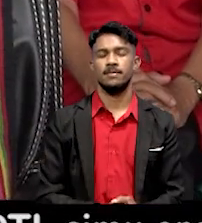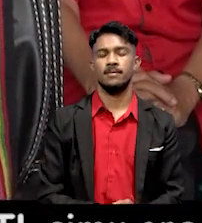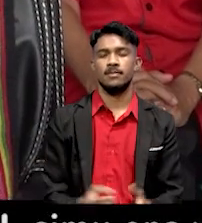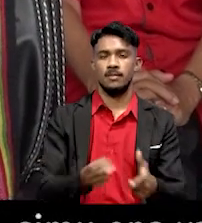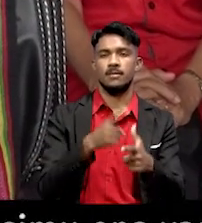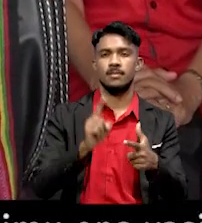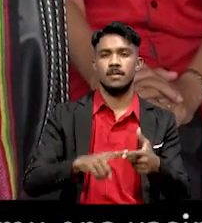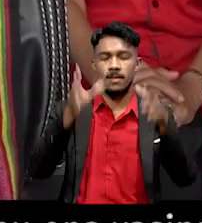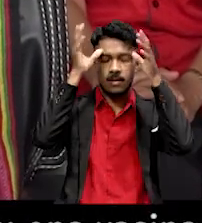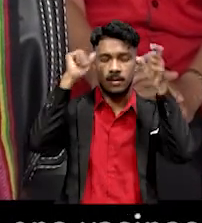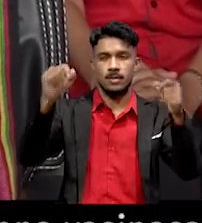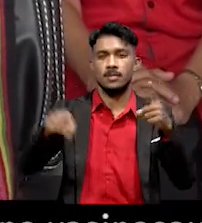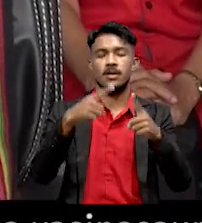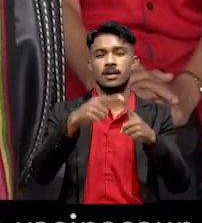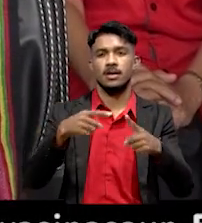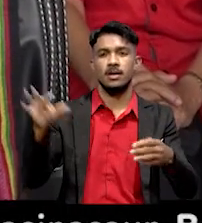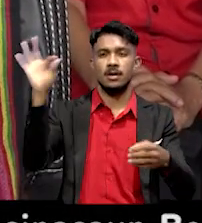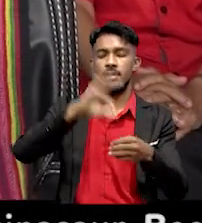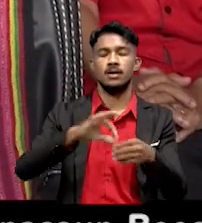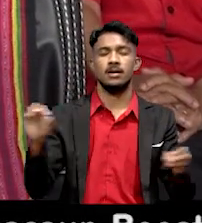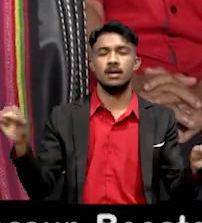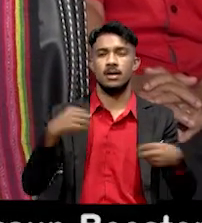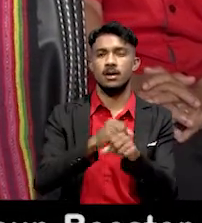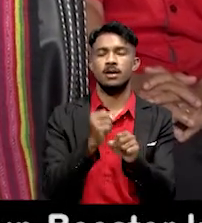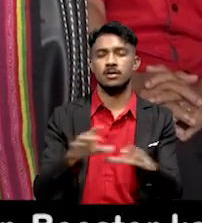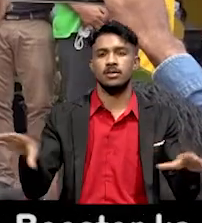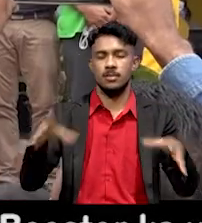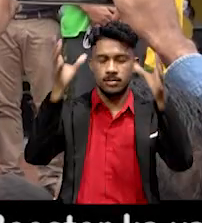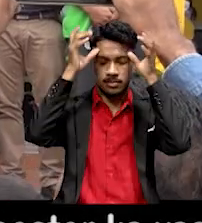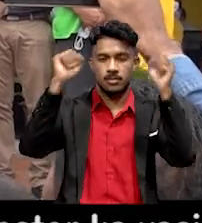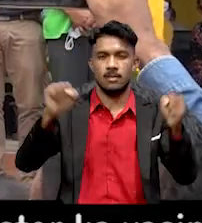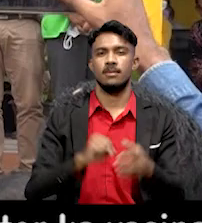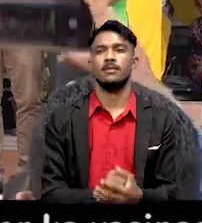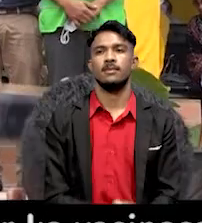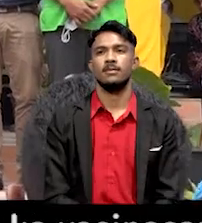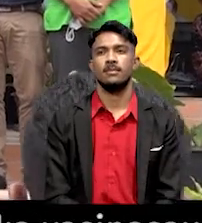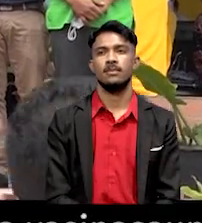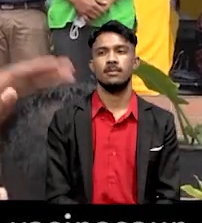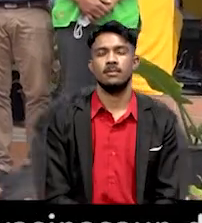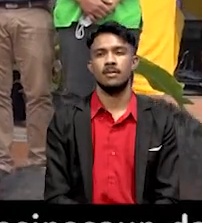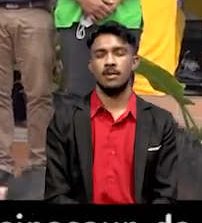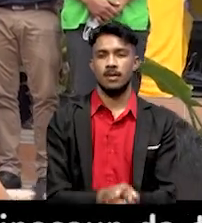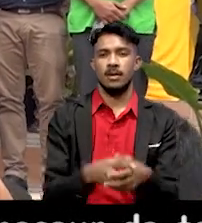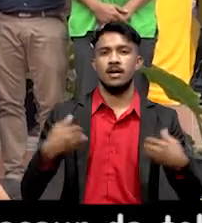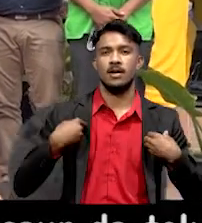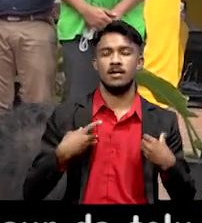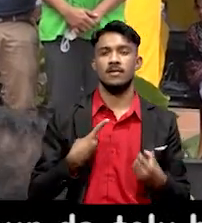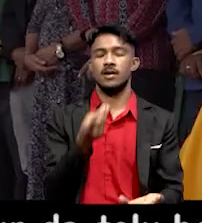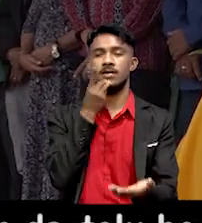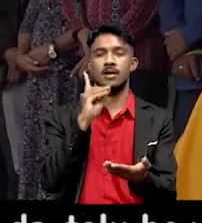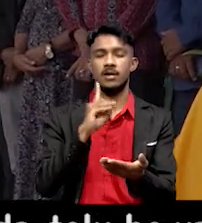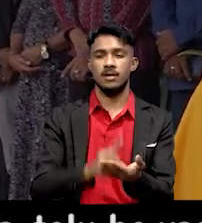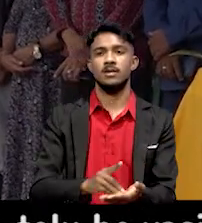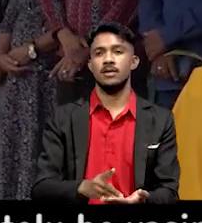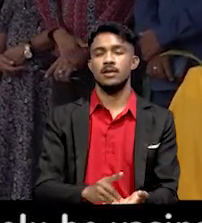presidente da república baira eleito se la halau kenar be presidente da república. Ia deklarasaun ofisial rekandidato